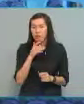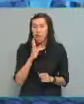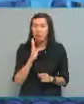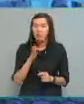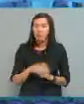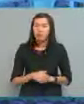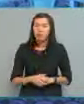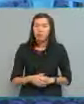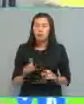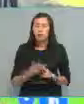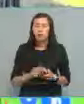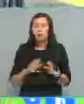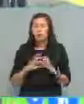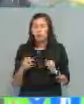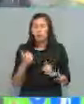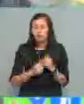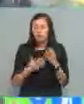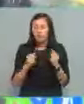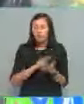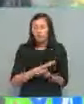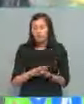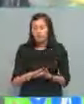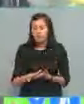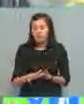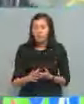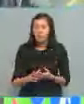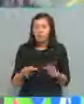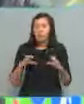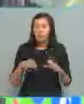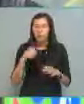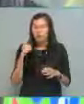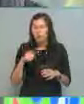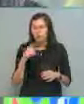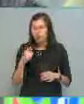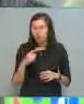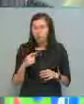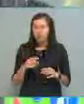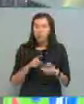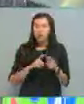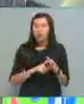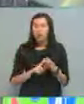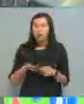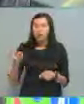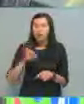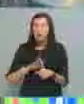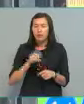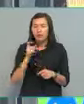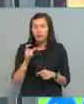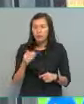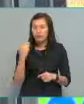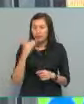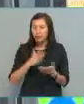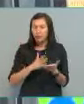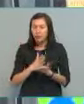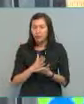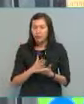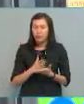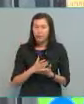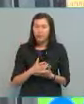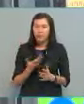аударды. Мұнда автобустар күн сайын дезинфекцияланады. Төрағаның айтуынша, індет өршіп тұрған сәтте халыққа сапалы қызмет